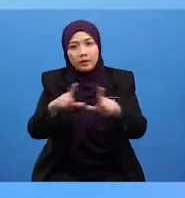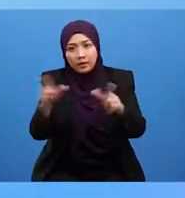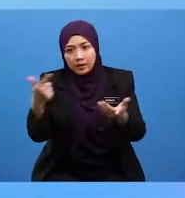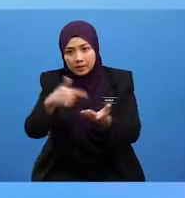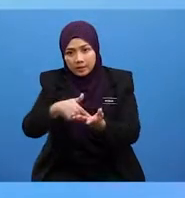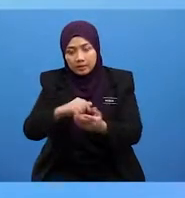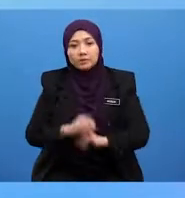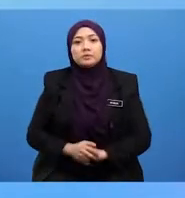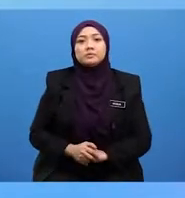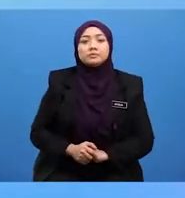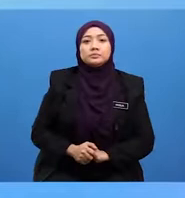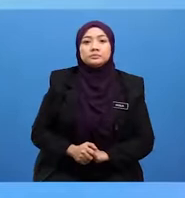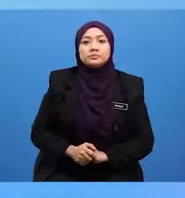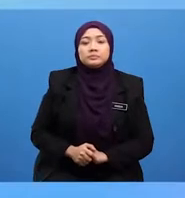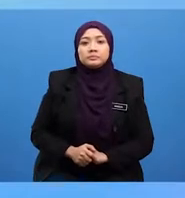Seterusnya,